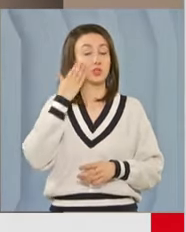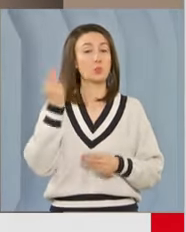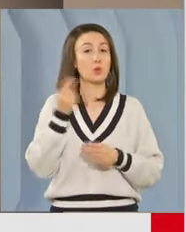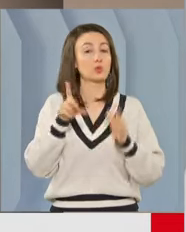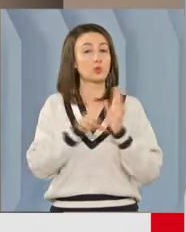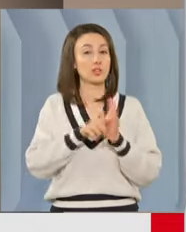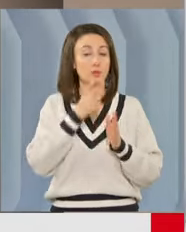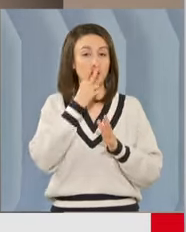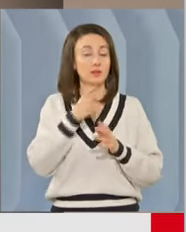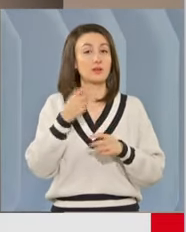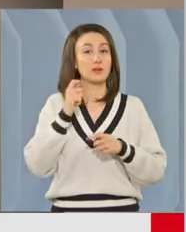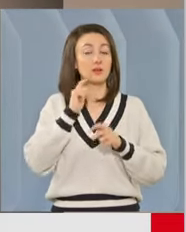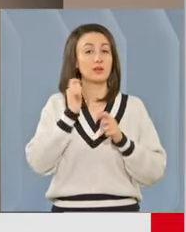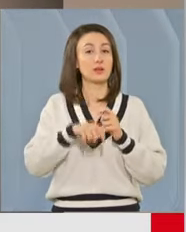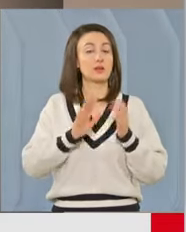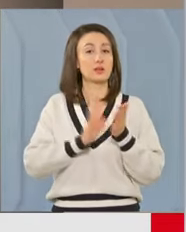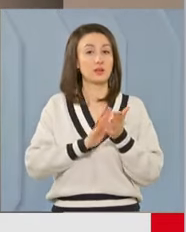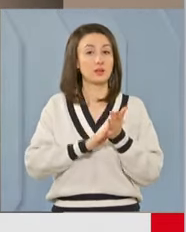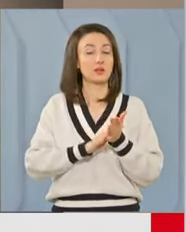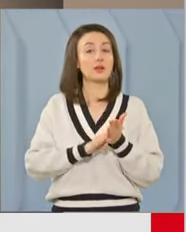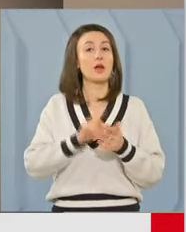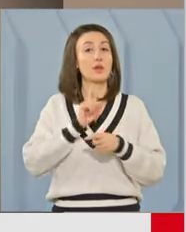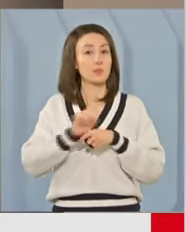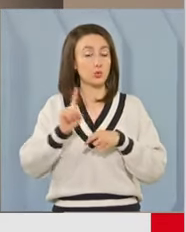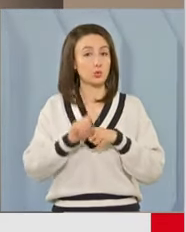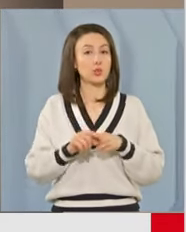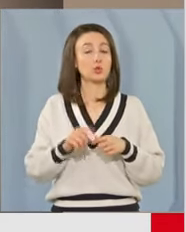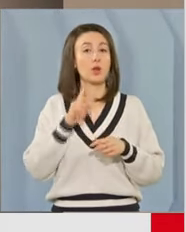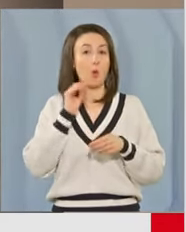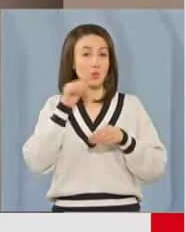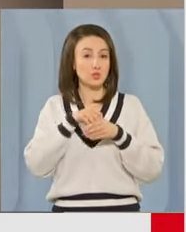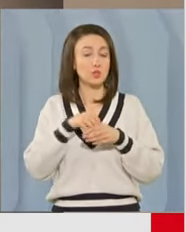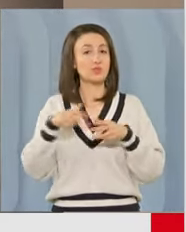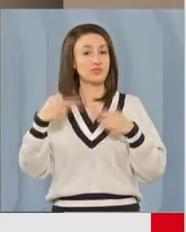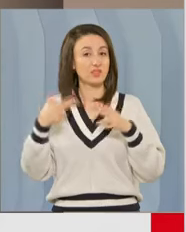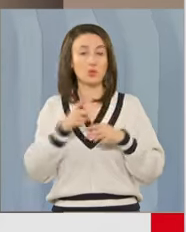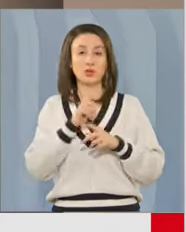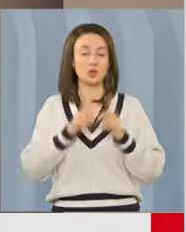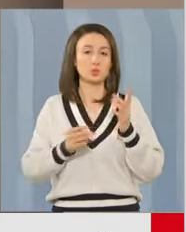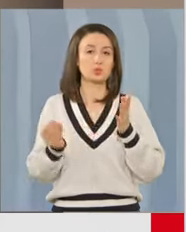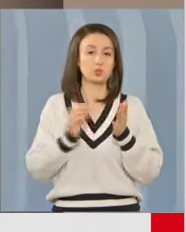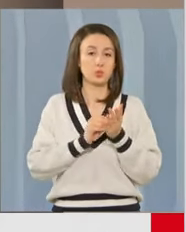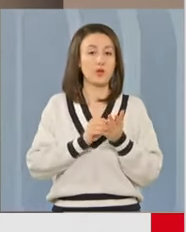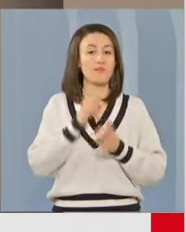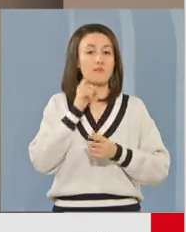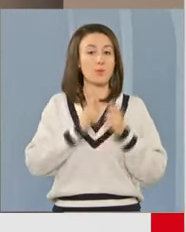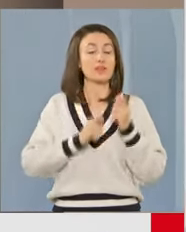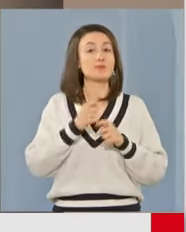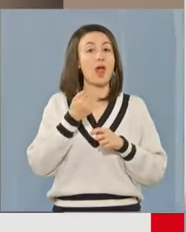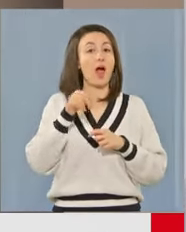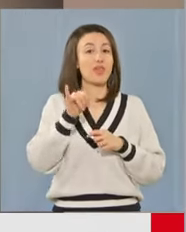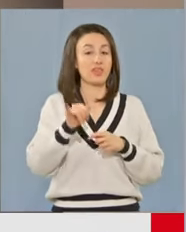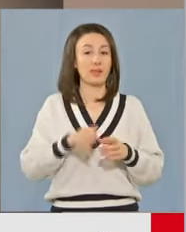România prevede că sancțiunile se vor aplica atât producătorilor de conținut dacă nu afișează că este vorba despre